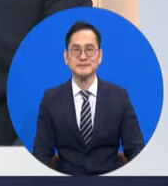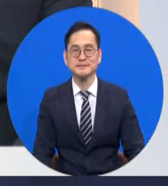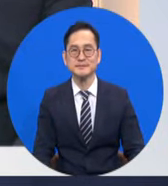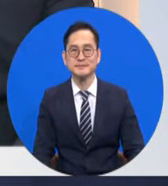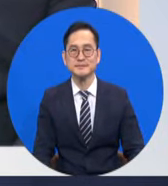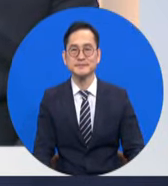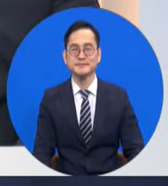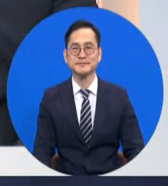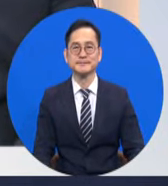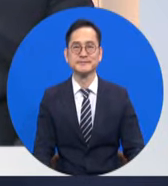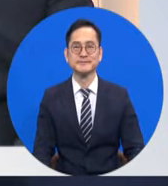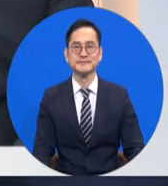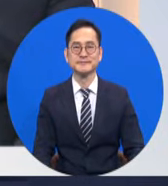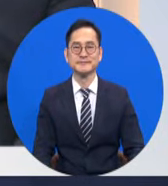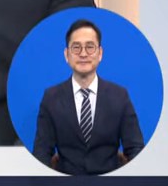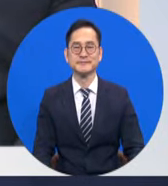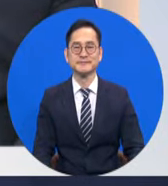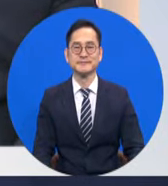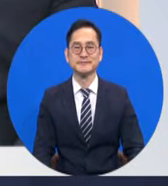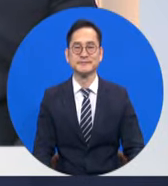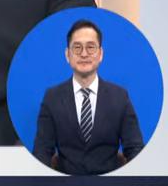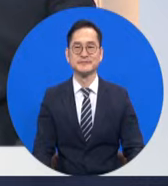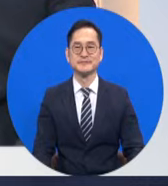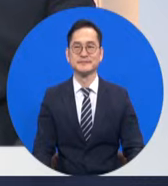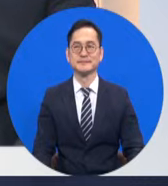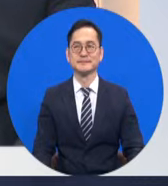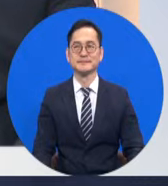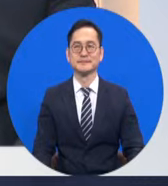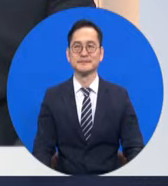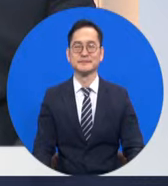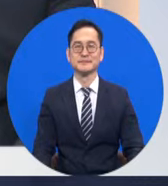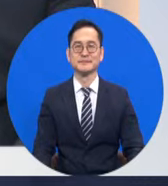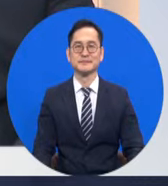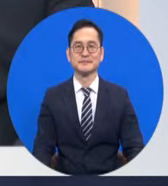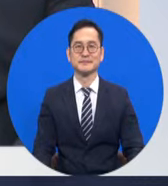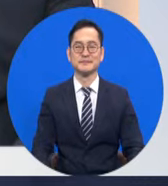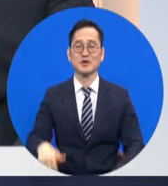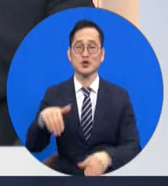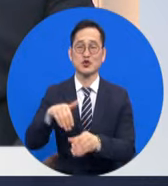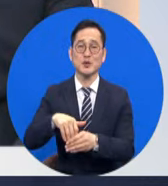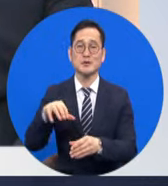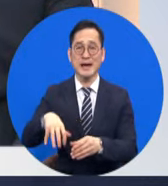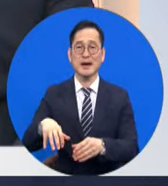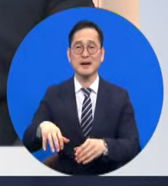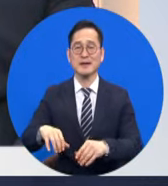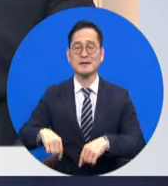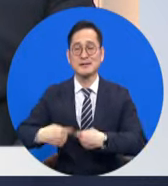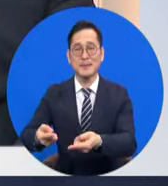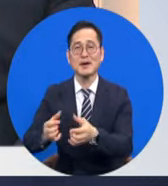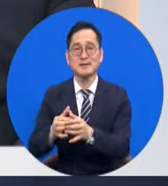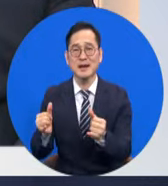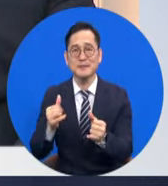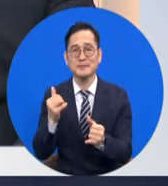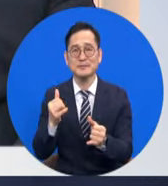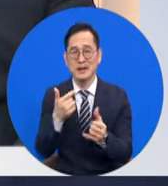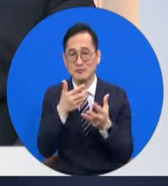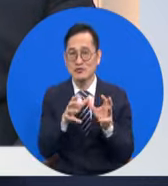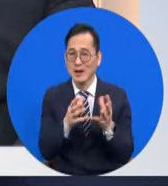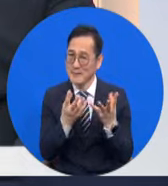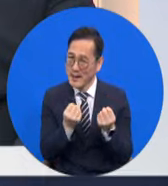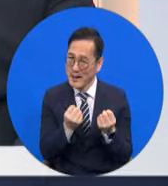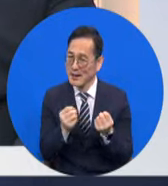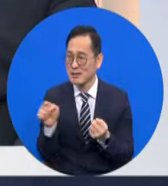있고 그러니까 지역에서 어떤 유권자들이 결국에 투표장에 나오느냐가 결과를 가를 것으로 보이긴 합니다. 지금 송